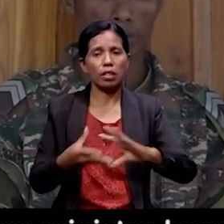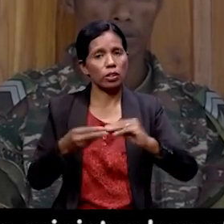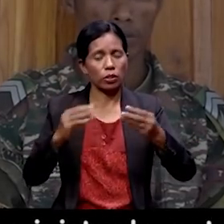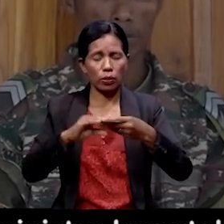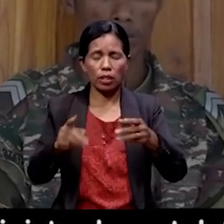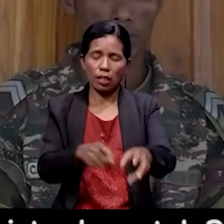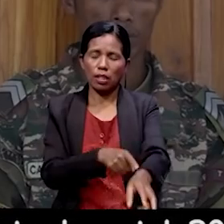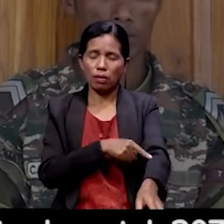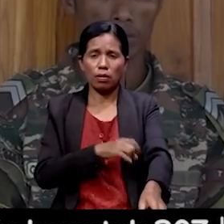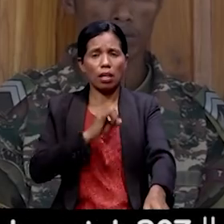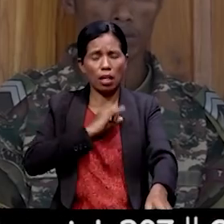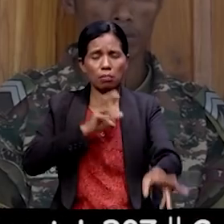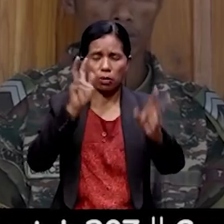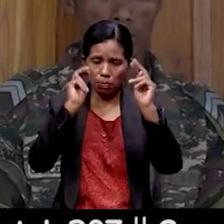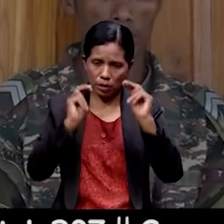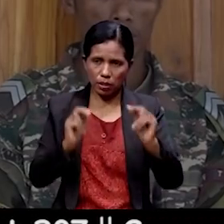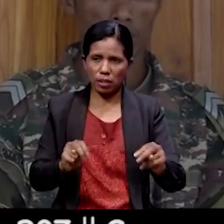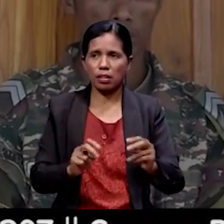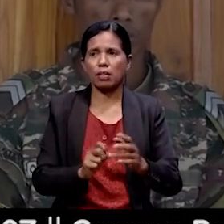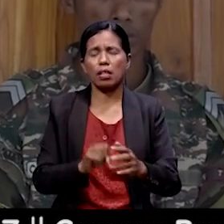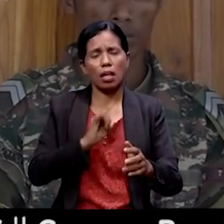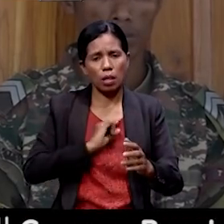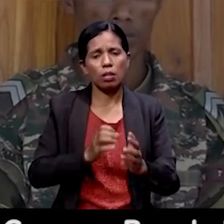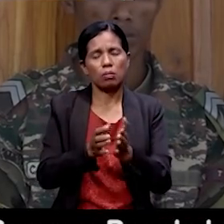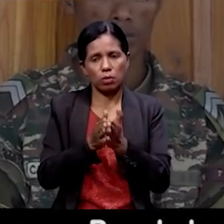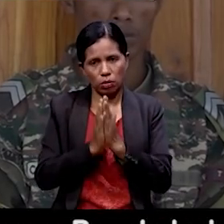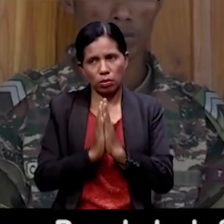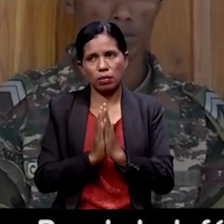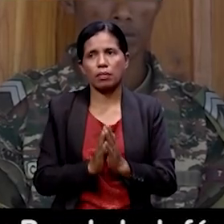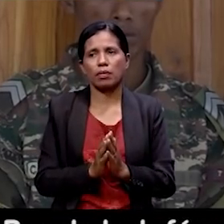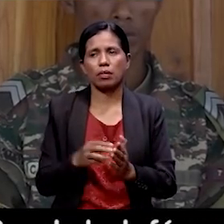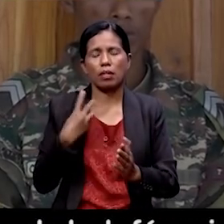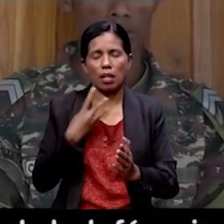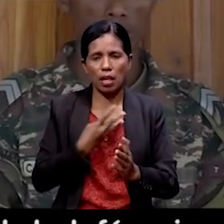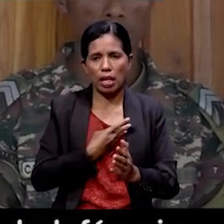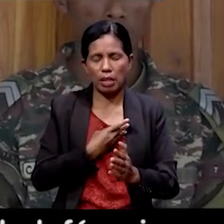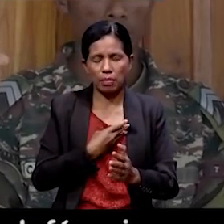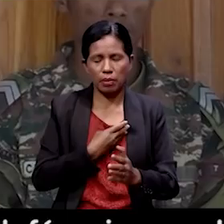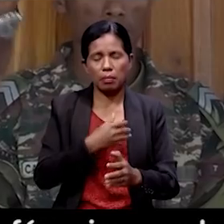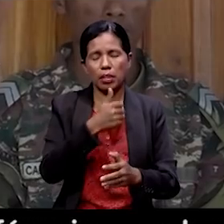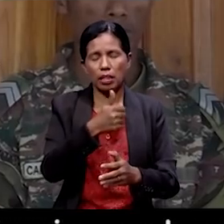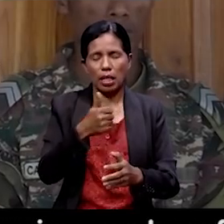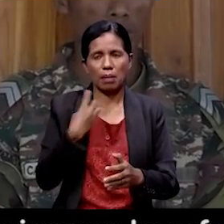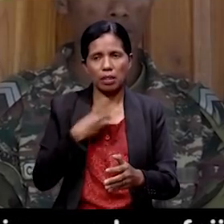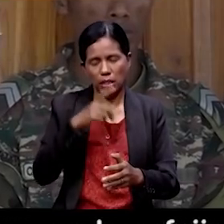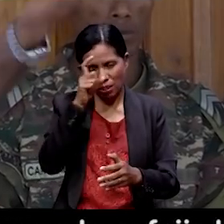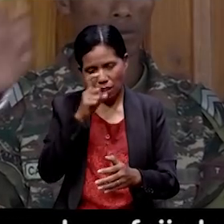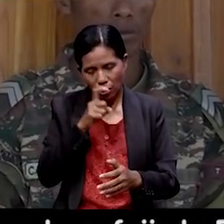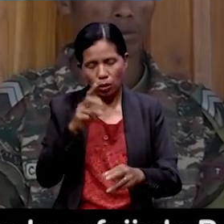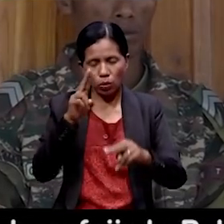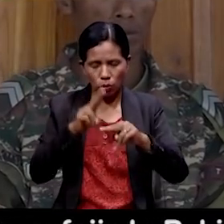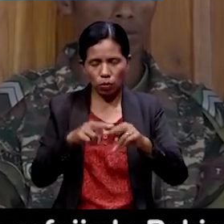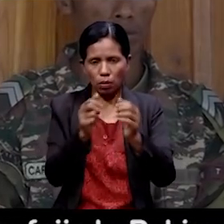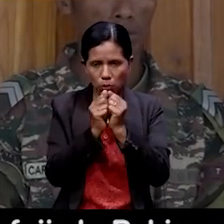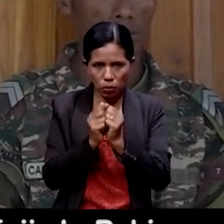Au mos precisa. Au mos husu. Kata kami leader be bistuan sirne tur amutu parita